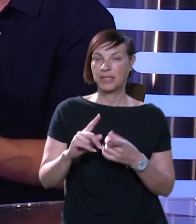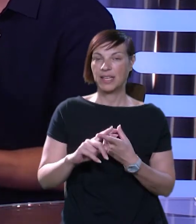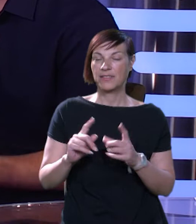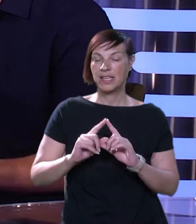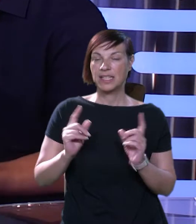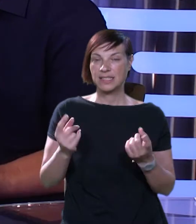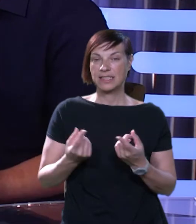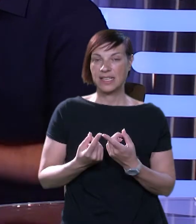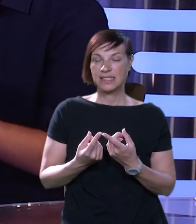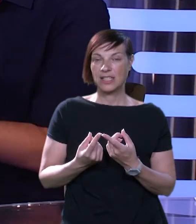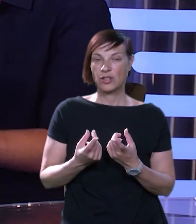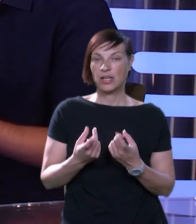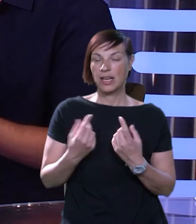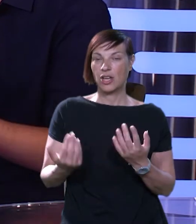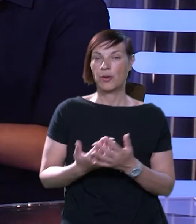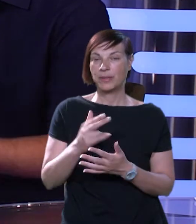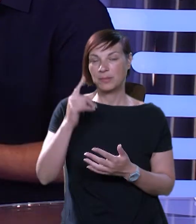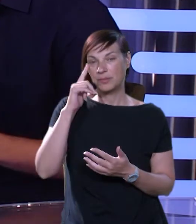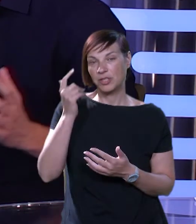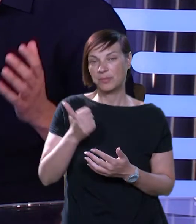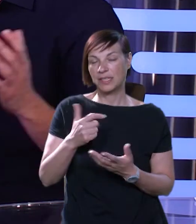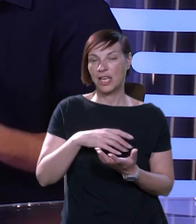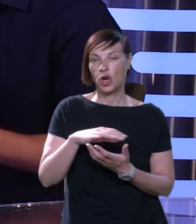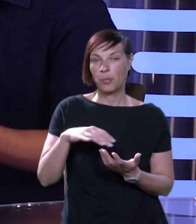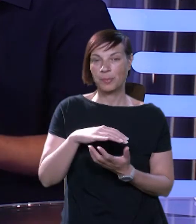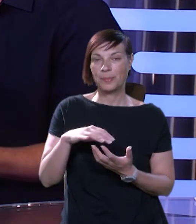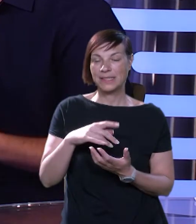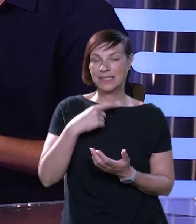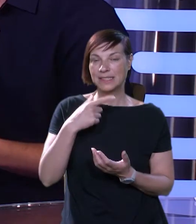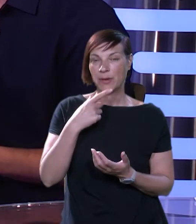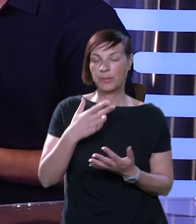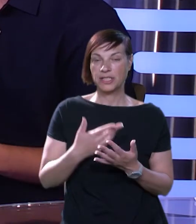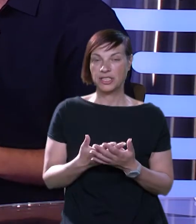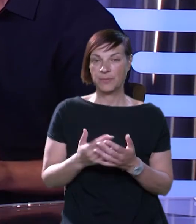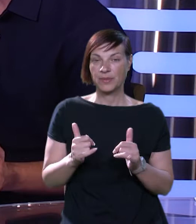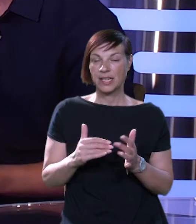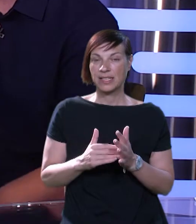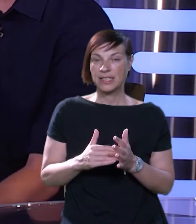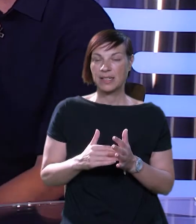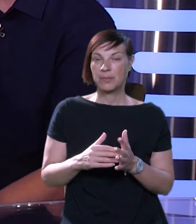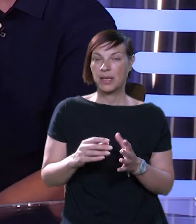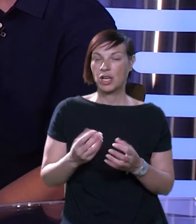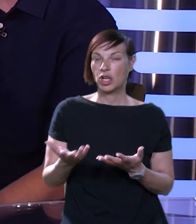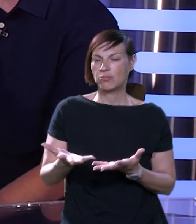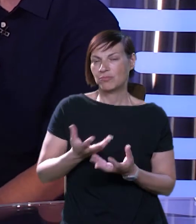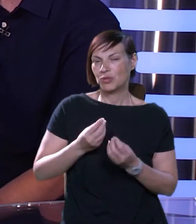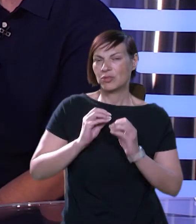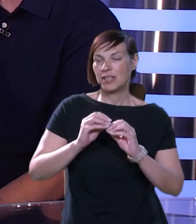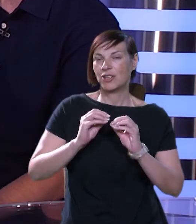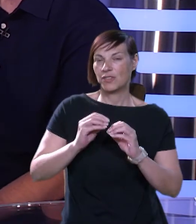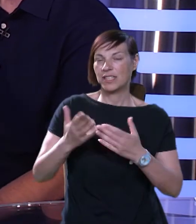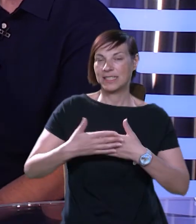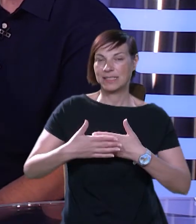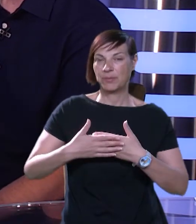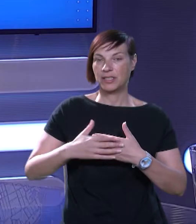nekako je zaokružena taj, ali opet imam dojam da je to jedna obiteljska priča i je li ih trebalo dugo nagovarati da ti se pridruže na ovom